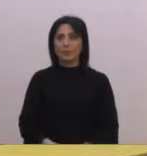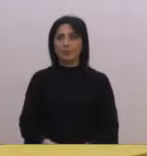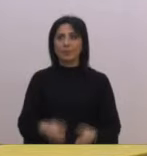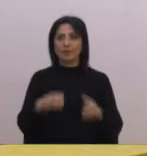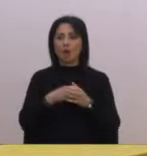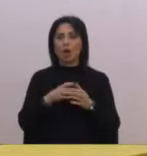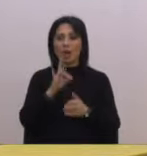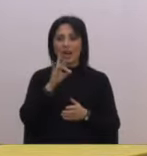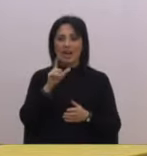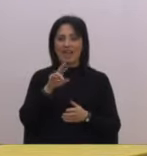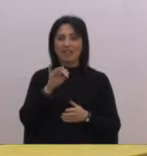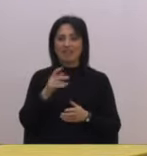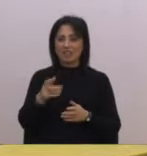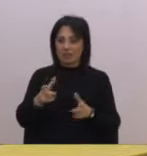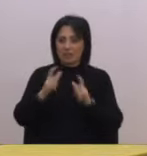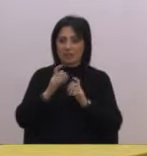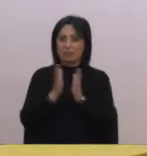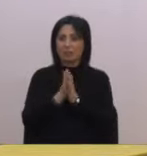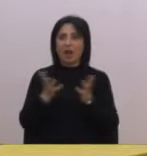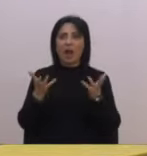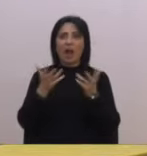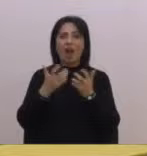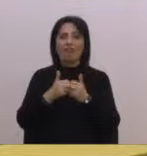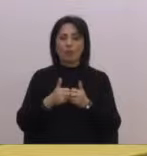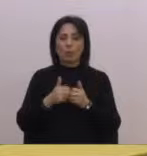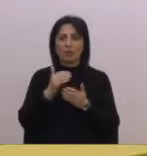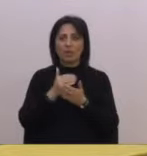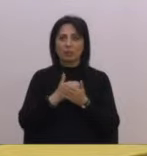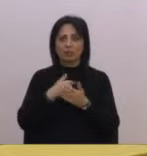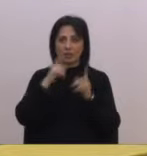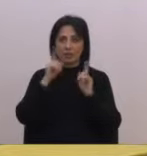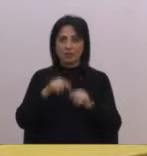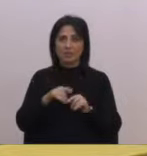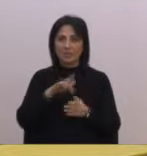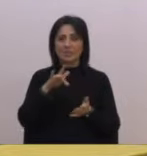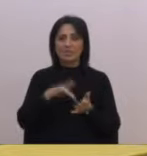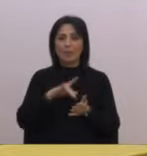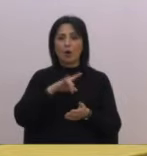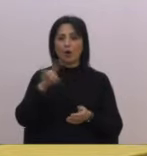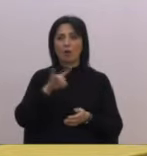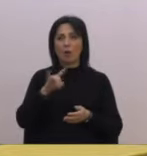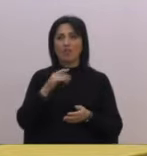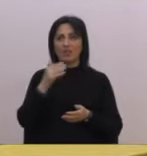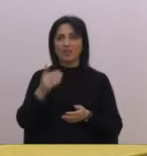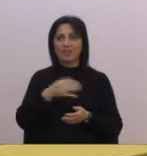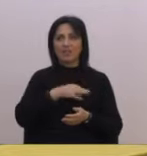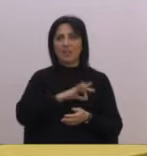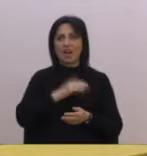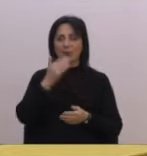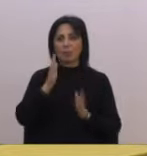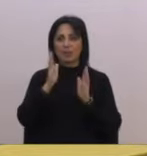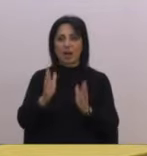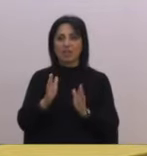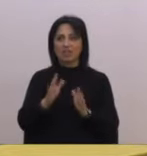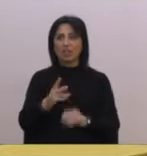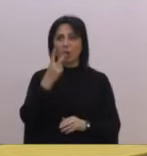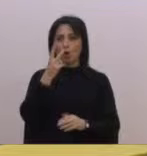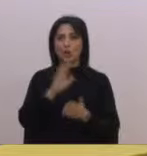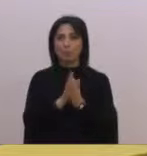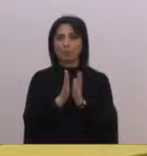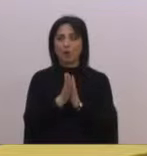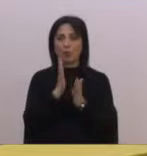კომპანია Red Wings-ის მომართვა ავტომატურ რეჟიმში, ჩვენ იცით, რომ სამოქალაქო ავიაციის სააგენტოსთვის განსაზღვრულია ორი პირობა.